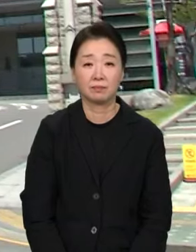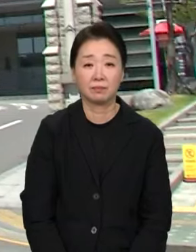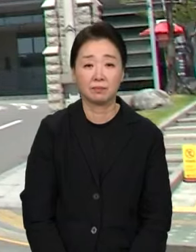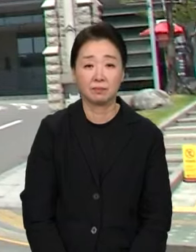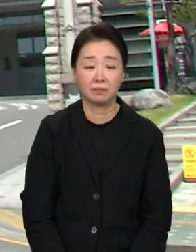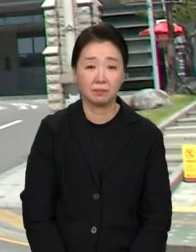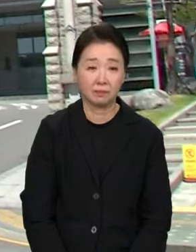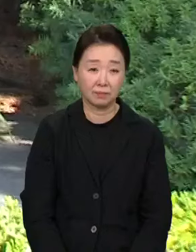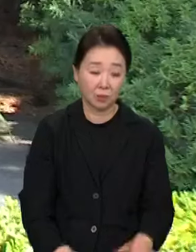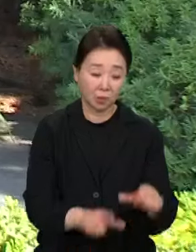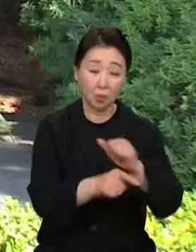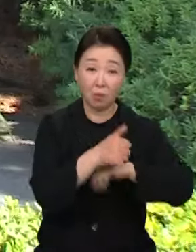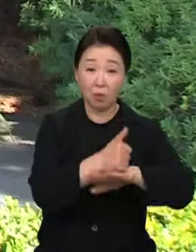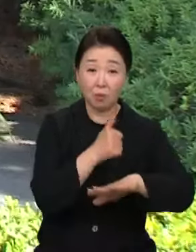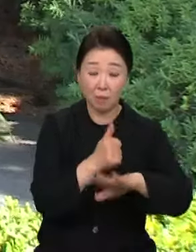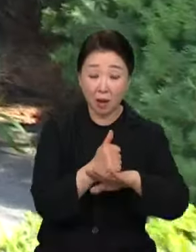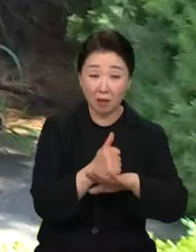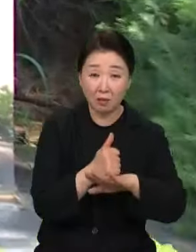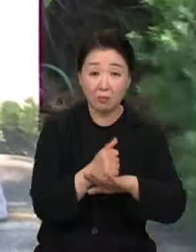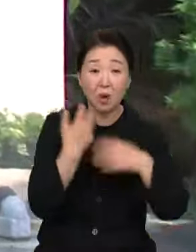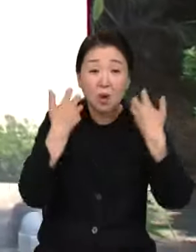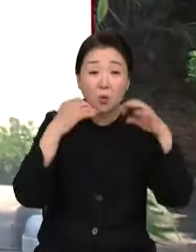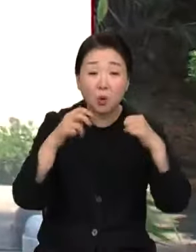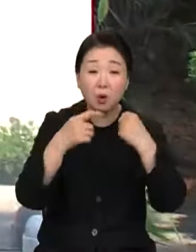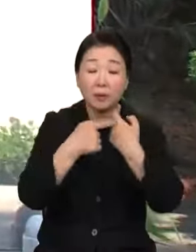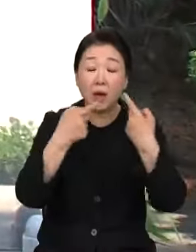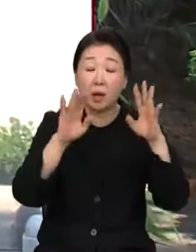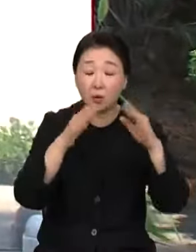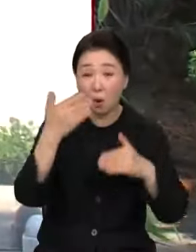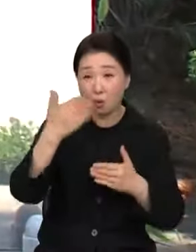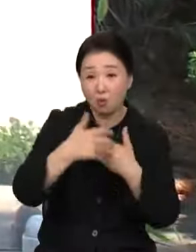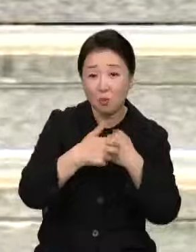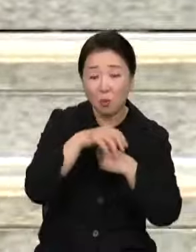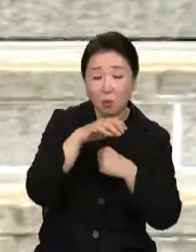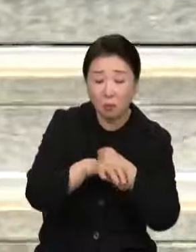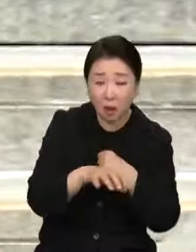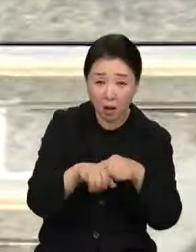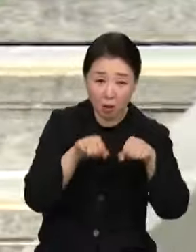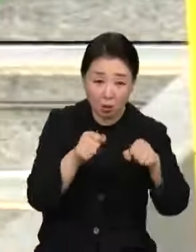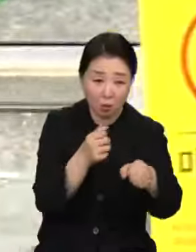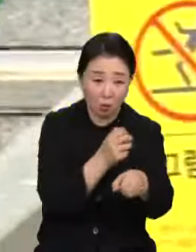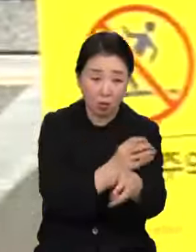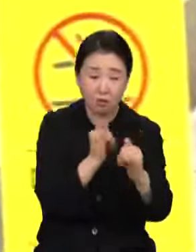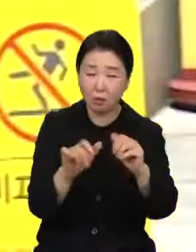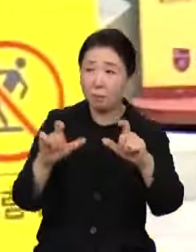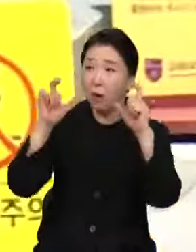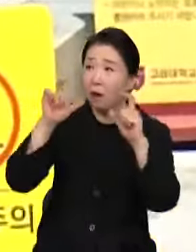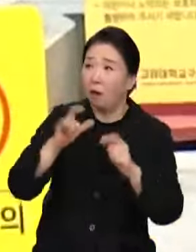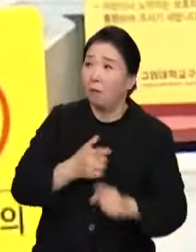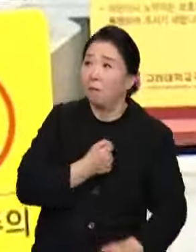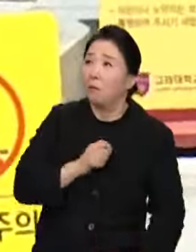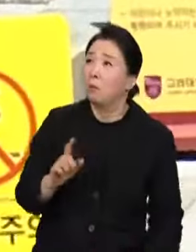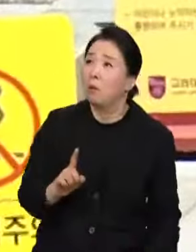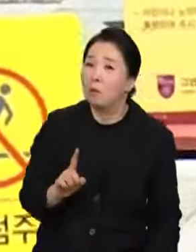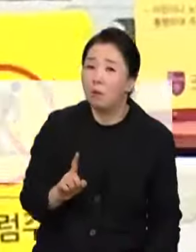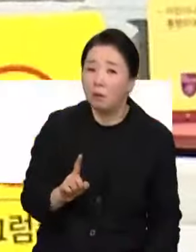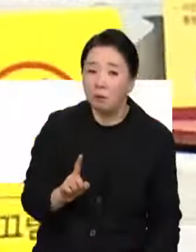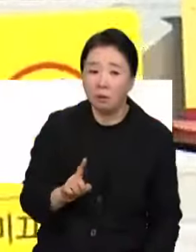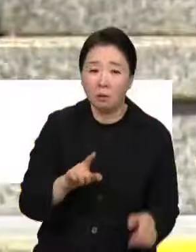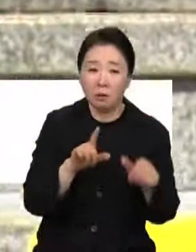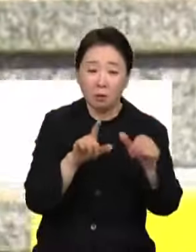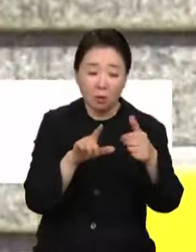지난달 말 고려대 구로병원에서 일하는 청소 노동자들은 청천벽력 같은 말을 들었습니다. 6월